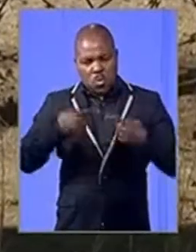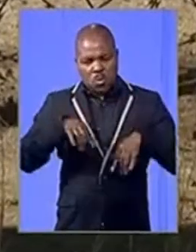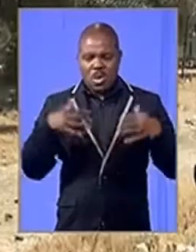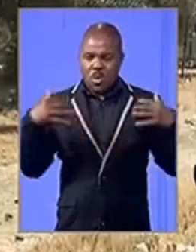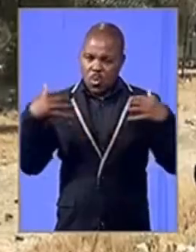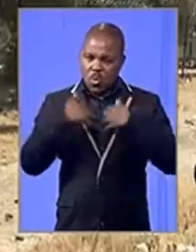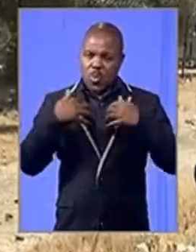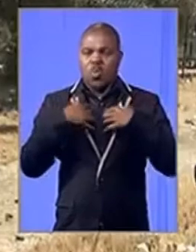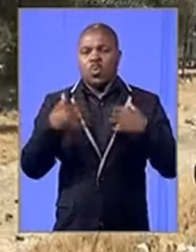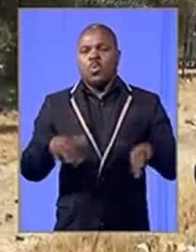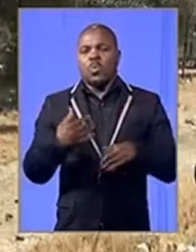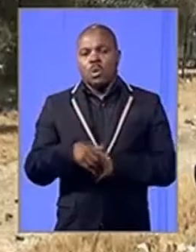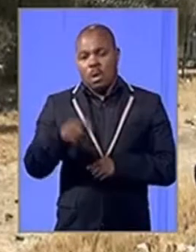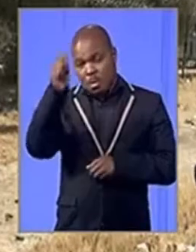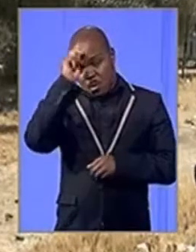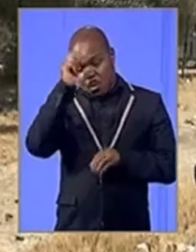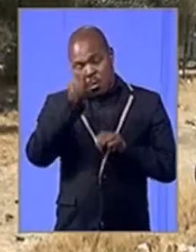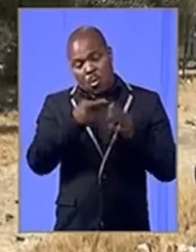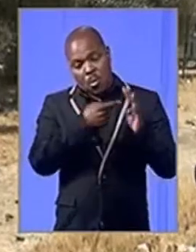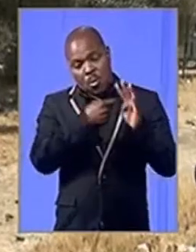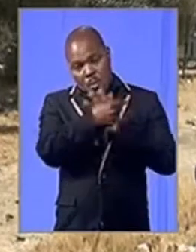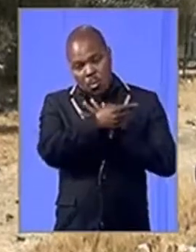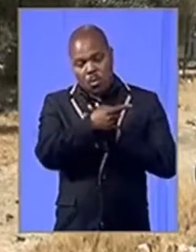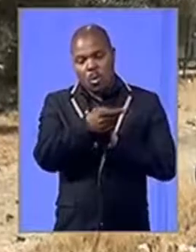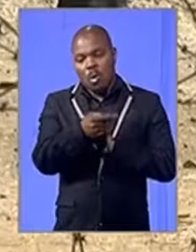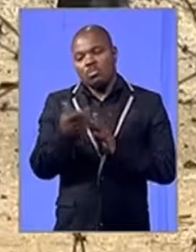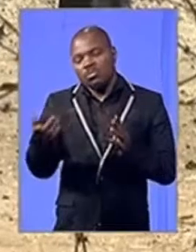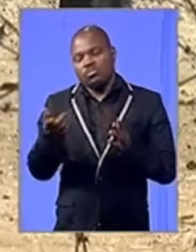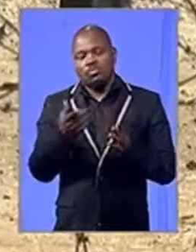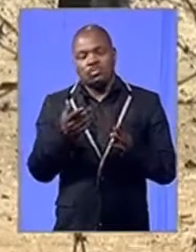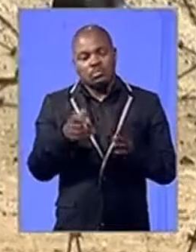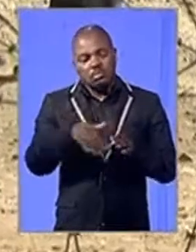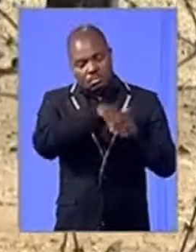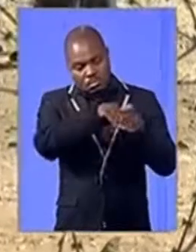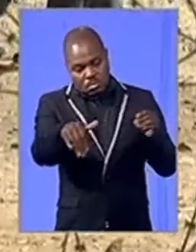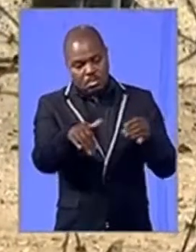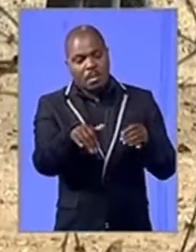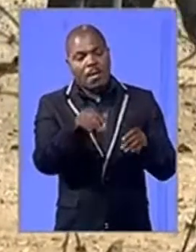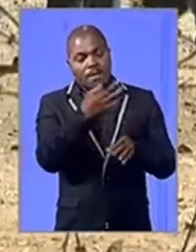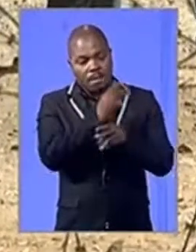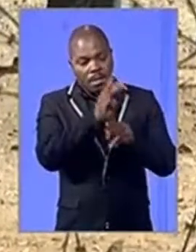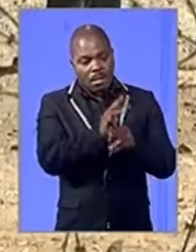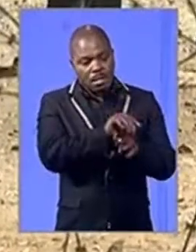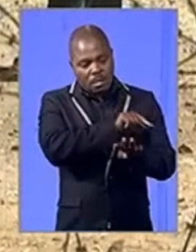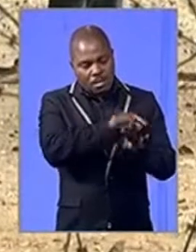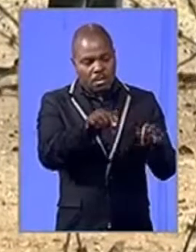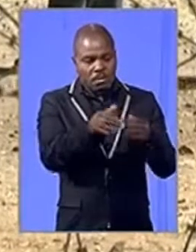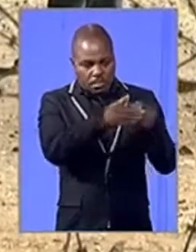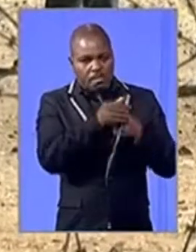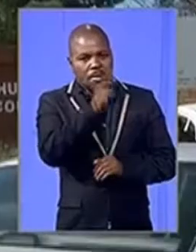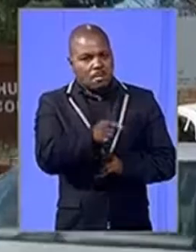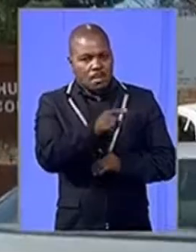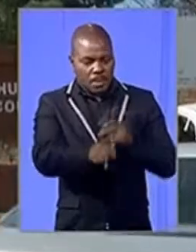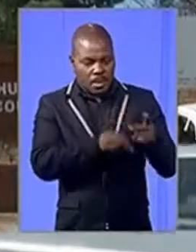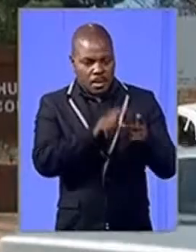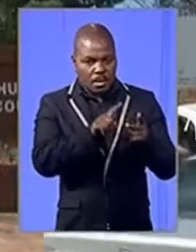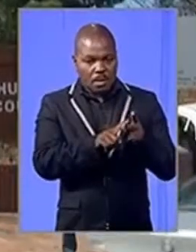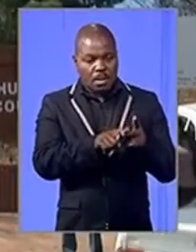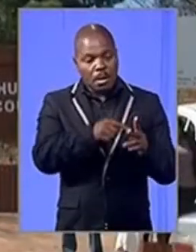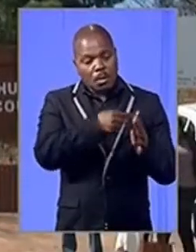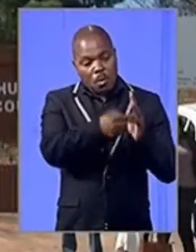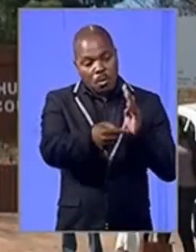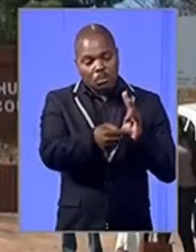haholo. Bashimane bana ba bane ba lokollotse ho ba tlasa tlhokomelo ya batswadi ba bona, mme bona ba laetswe hore ba se ke ba le kopano ya